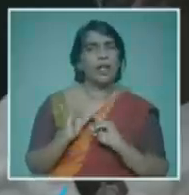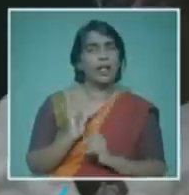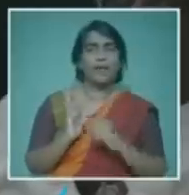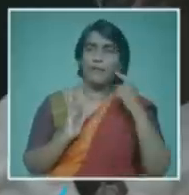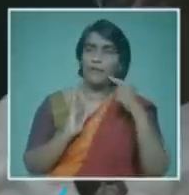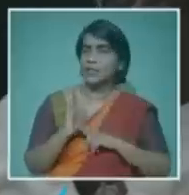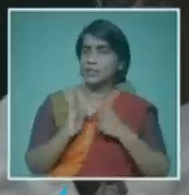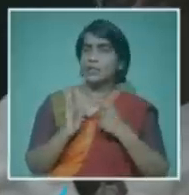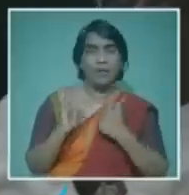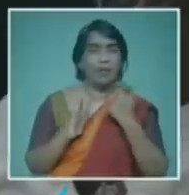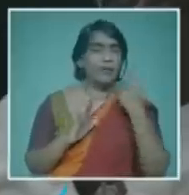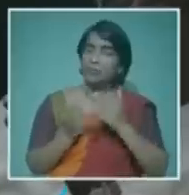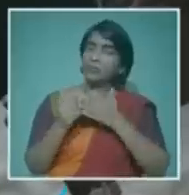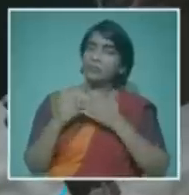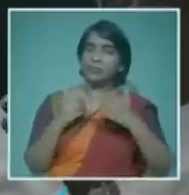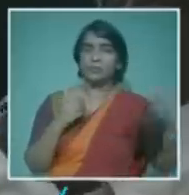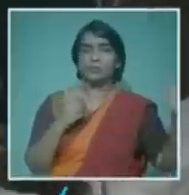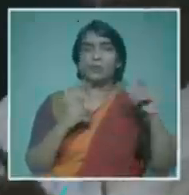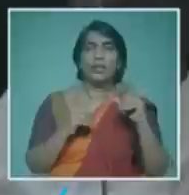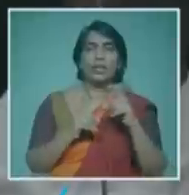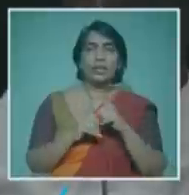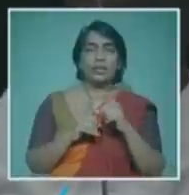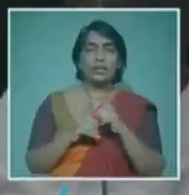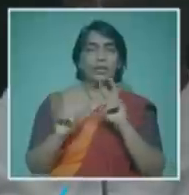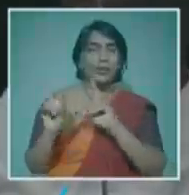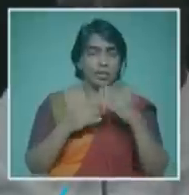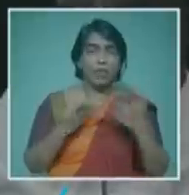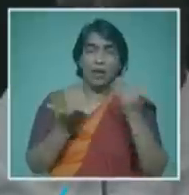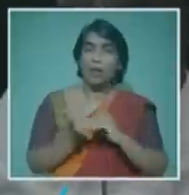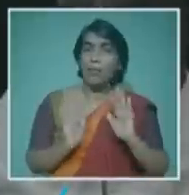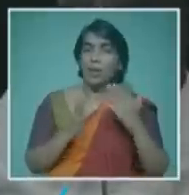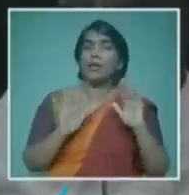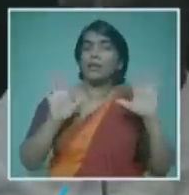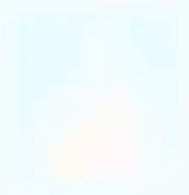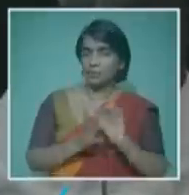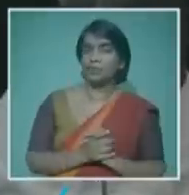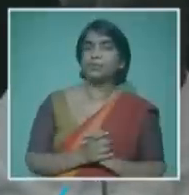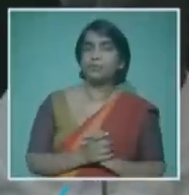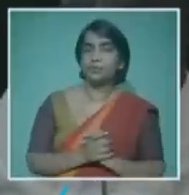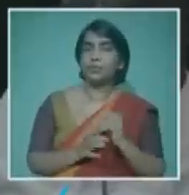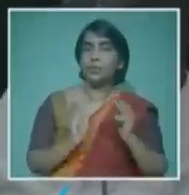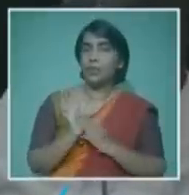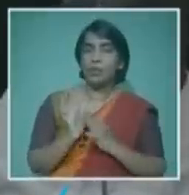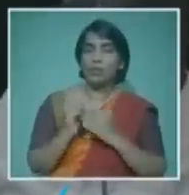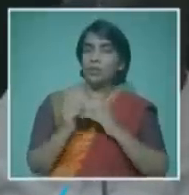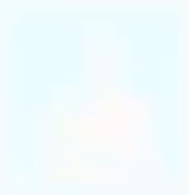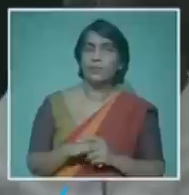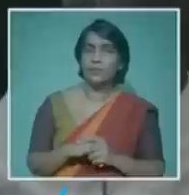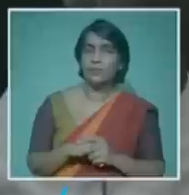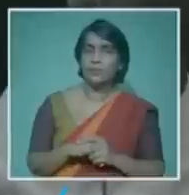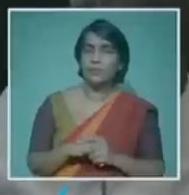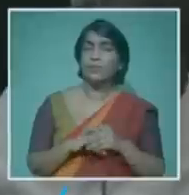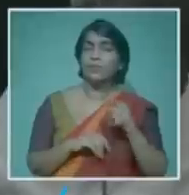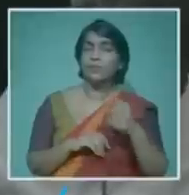ජනාරි විසිතුන දක්වා කල්ලාන් හැබැයි දෙසැම්බර් 22 නිවාඩු දින ආයි පටන් ගන්නේ 10 ස අපි මාර්තු මාසෙ තුලදී මේ අවුරුද්දේ විෂය නිර්දේශ ආවරණය කරනවා